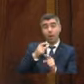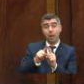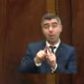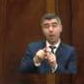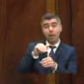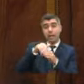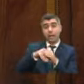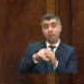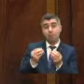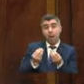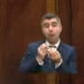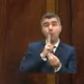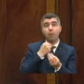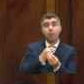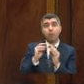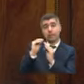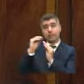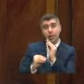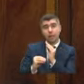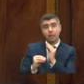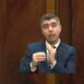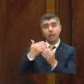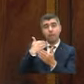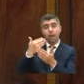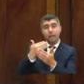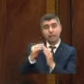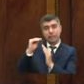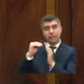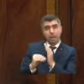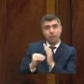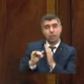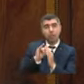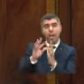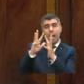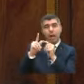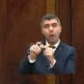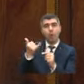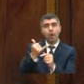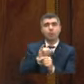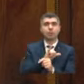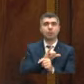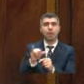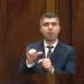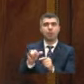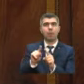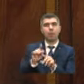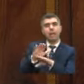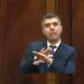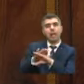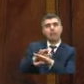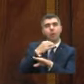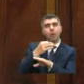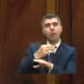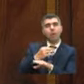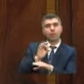ليا مؤشر الفساد نقصي فيه واحد ولا شي مؤشر نقصي فيه، مادام الأرقام غير مهمة ما تبقاش تقول لي أرقام، قول لي غير السياسة، غير